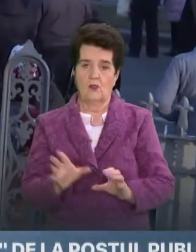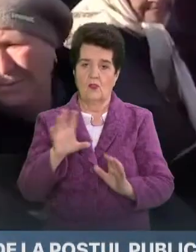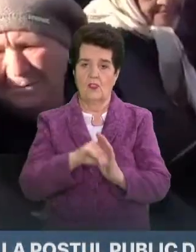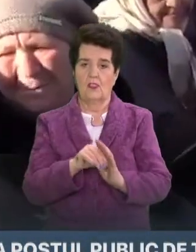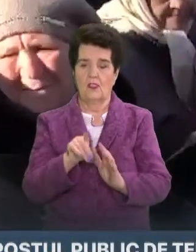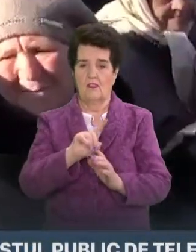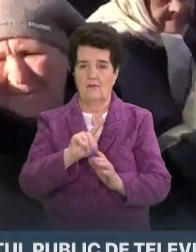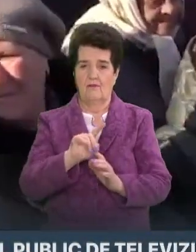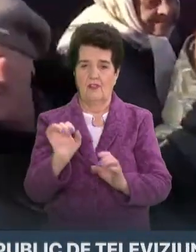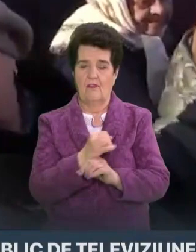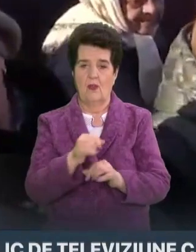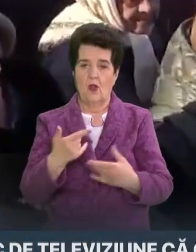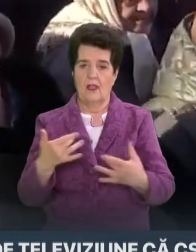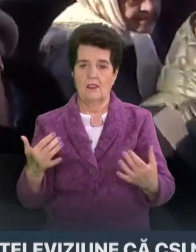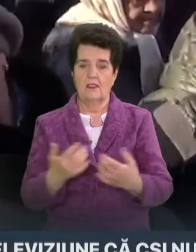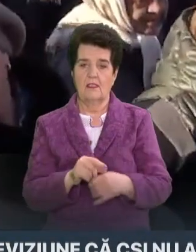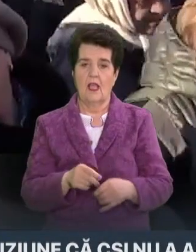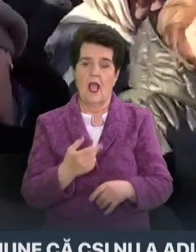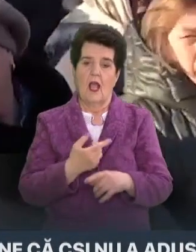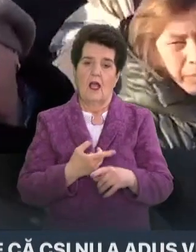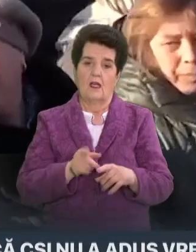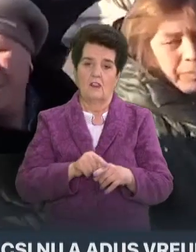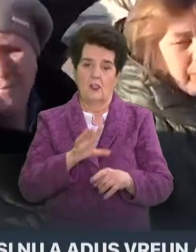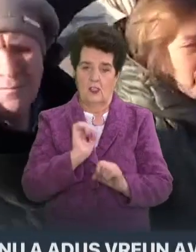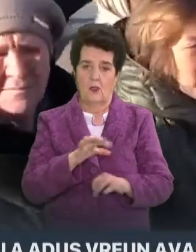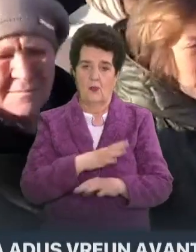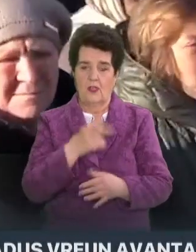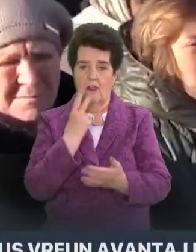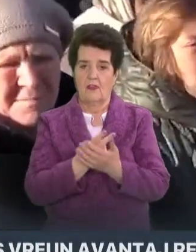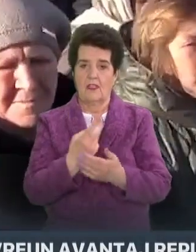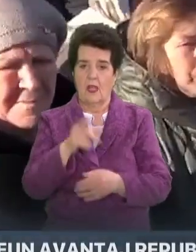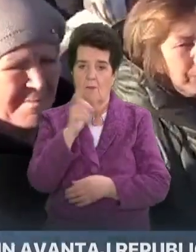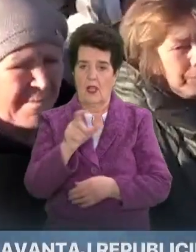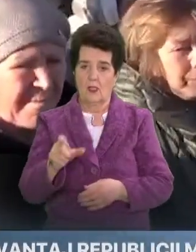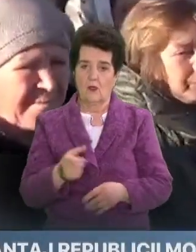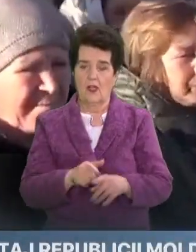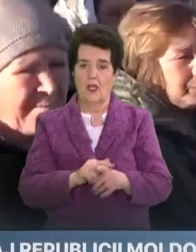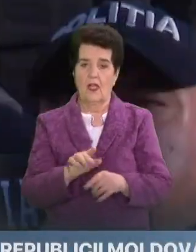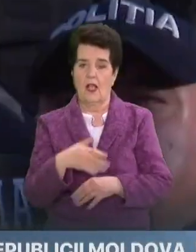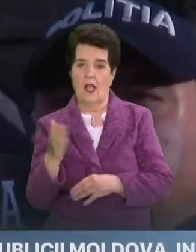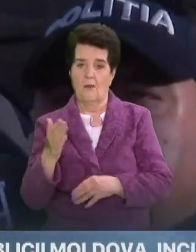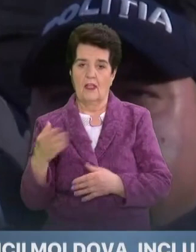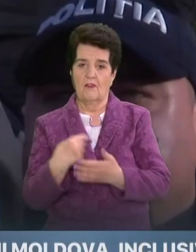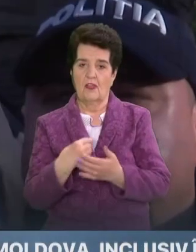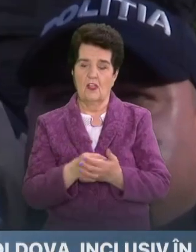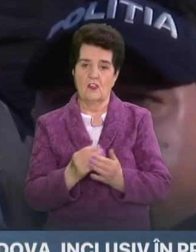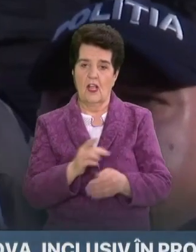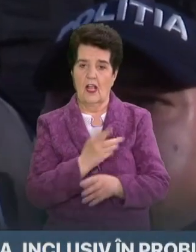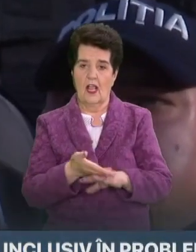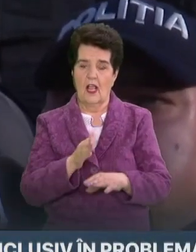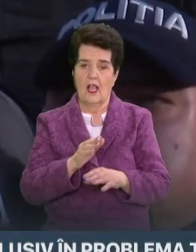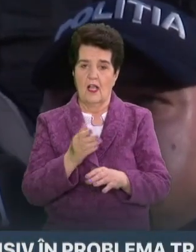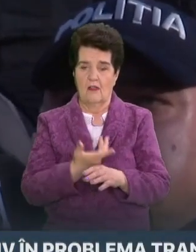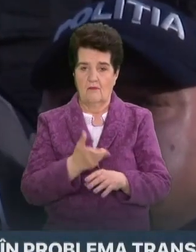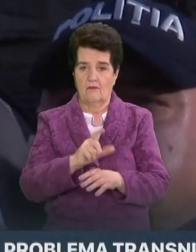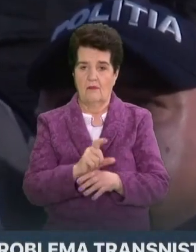acte de violență. Viitoarele măsuri restrictive ar putea viza, de asemenea, persoanele care comit abateri financiare grave în ceea ce privește fondurile